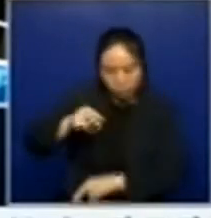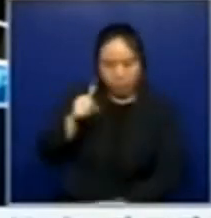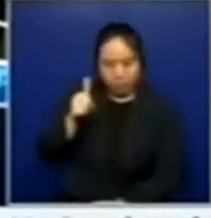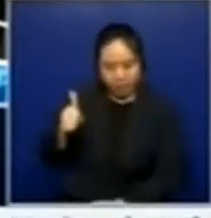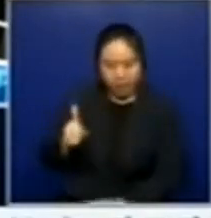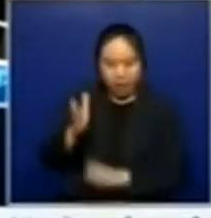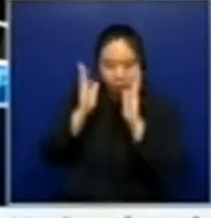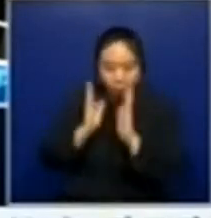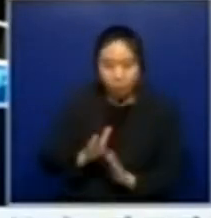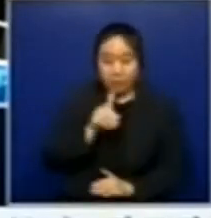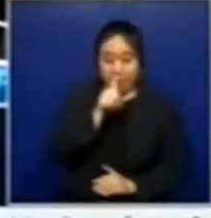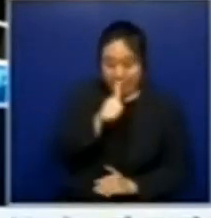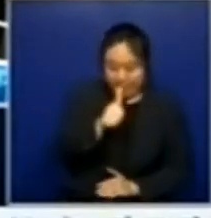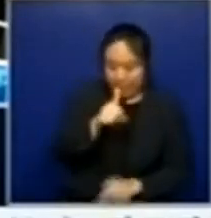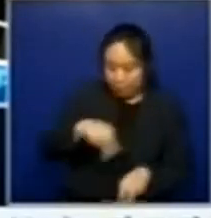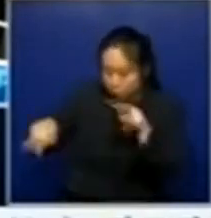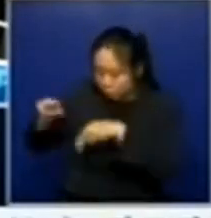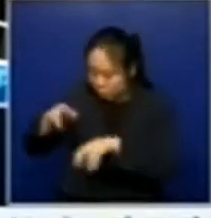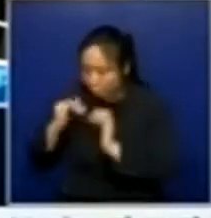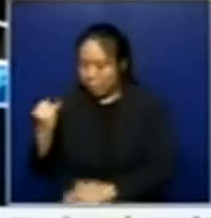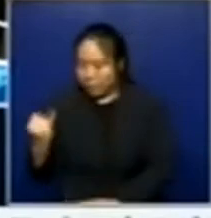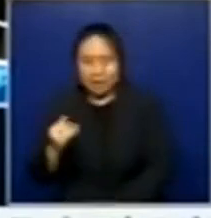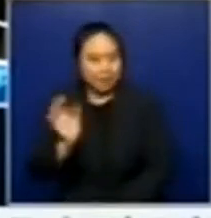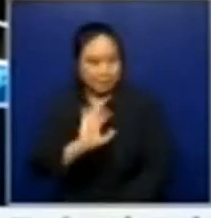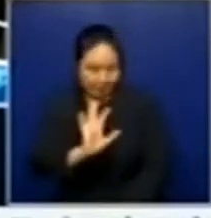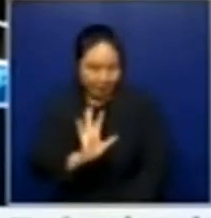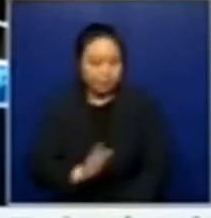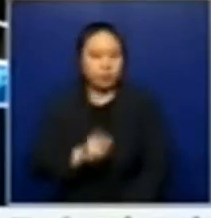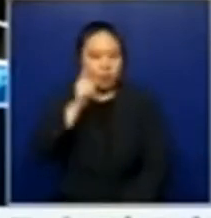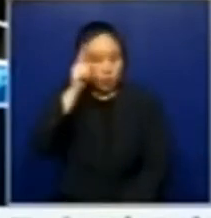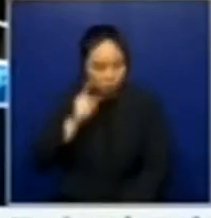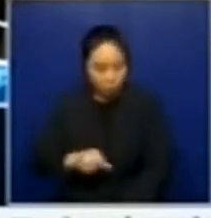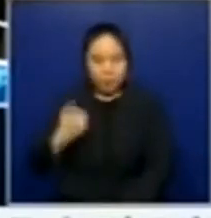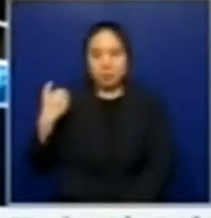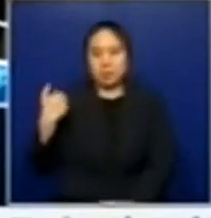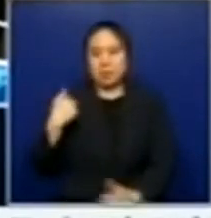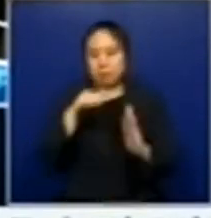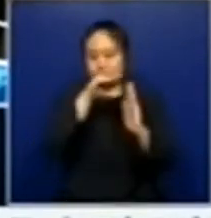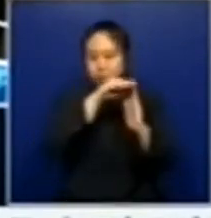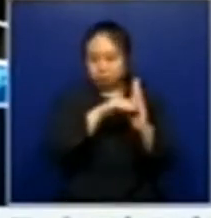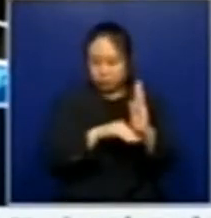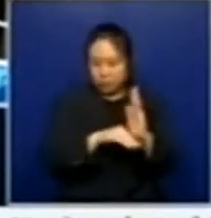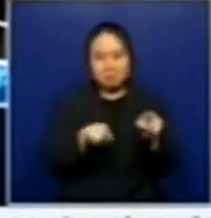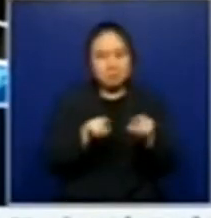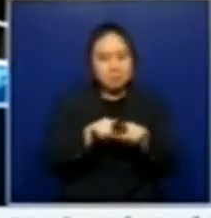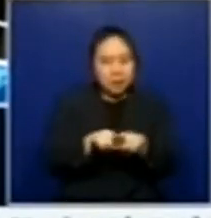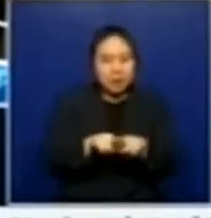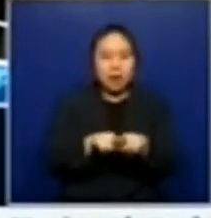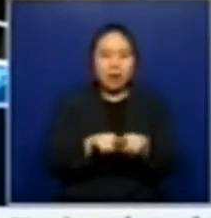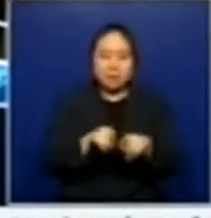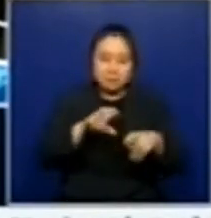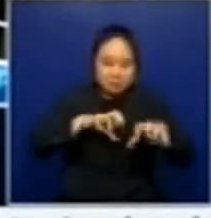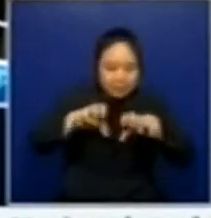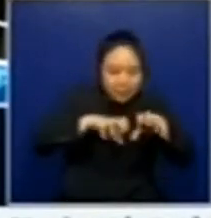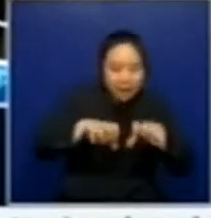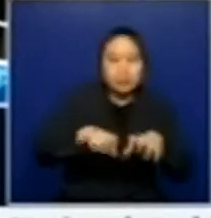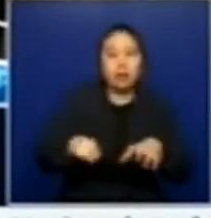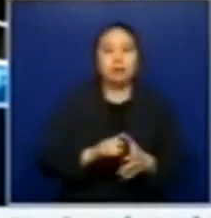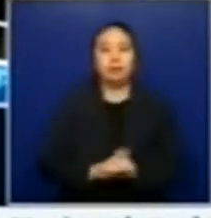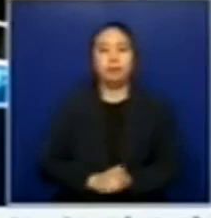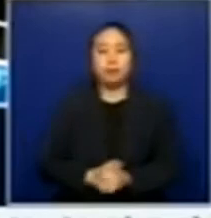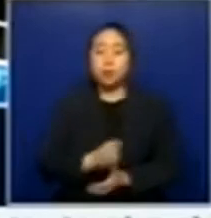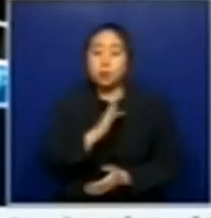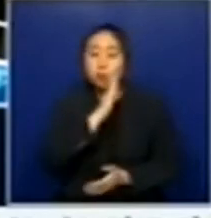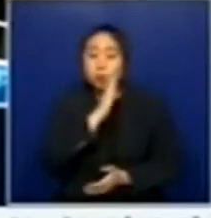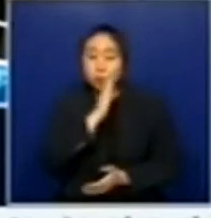นดีไปตรวจสอบคนไม่ดีไม่ได้ครับท่านประธานเราต้องมีเครื่องมือเครื่องจักรสักอย่างเพื่อใช้ในการจัดการถ้าท่าน